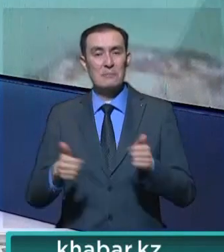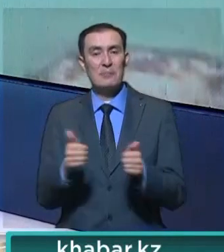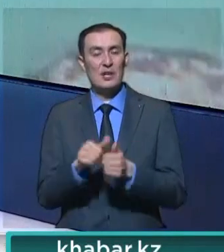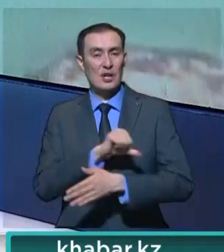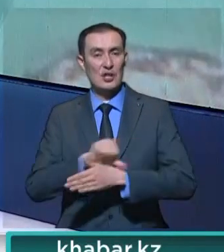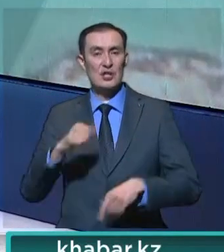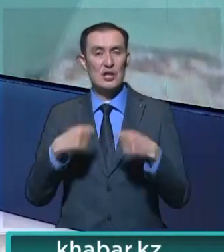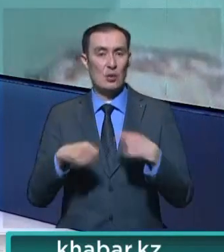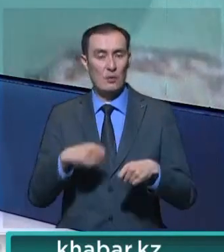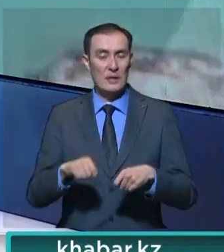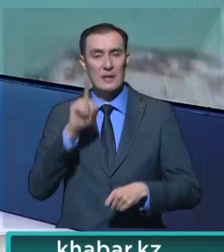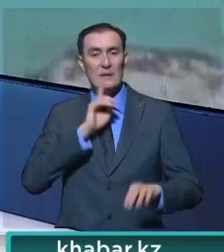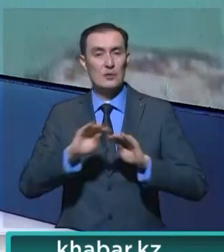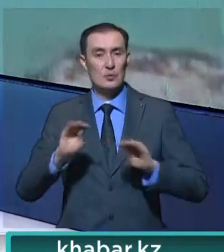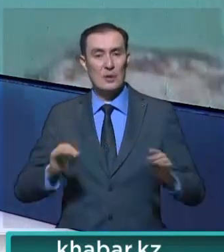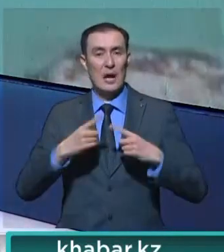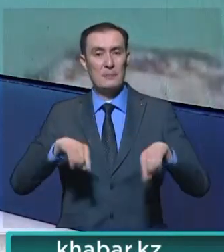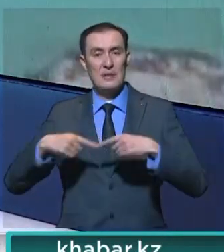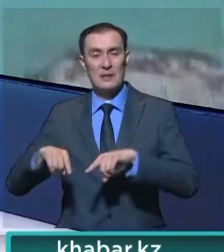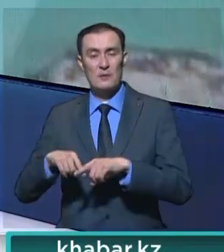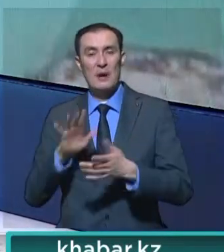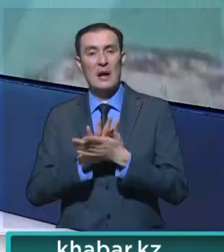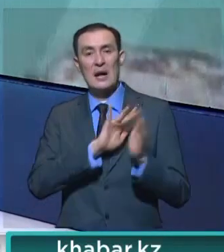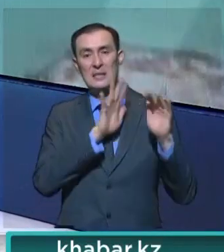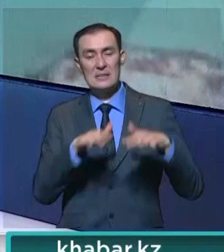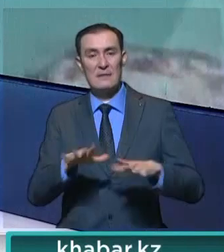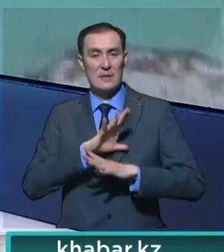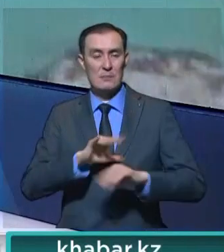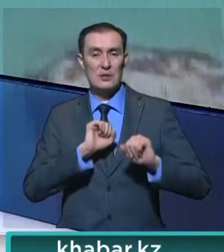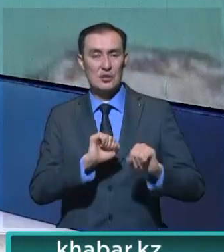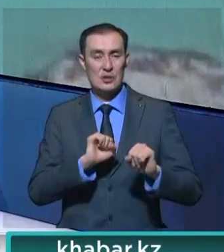торговли и ряд инфраструктурных объектов от селя и паводков.